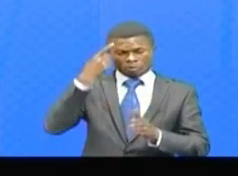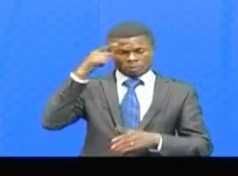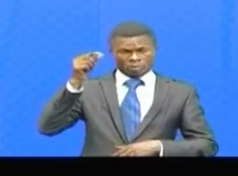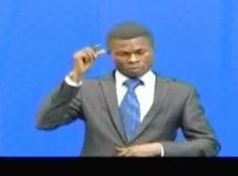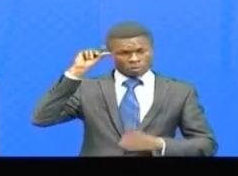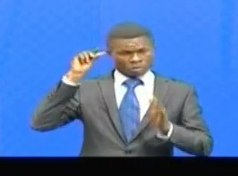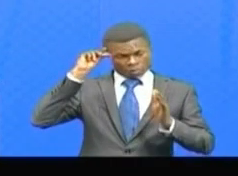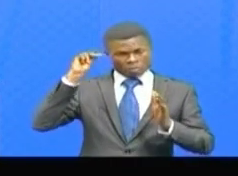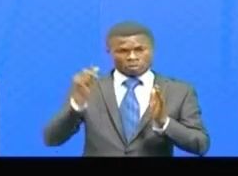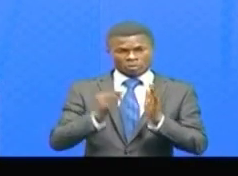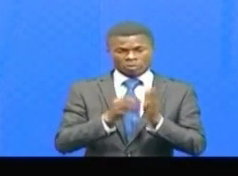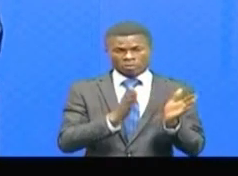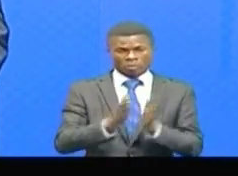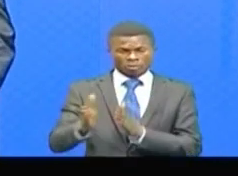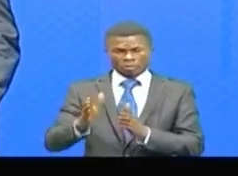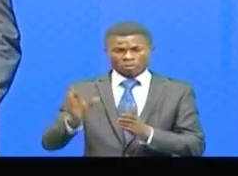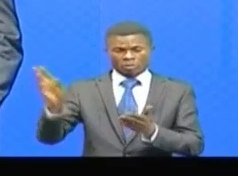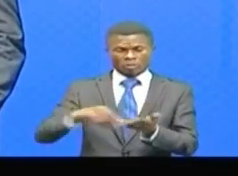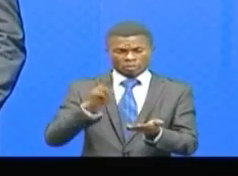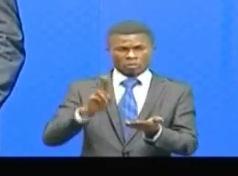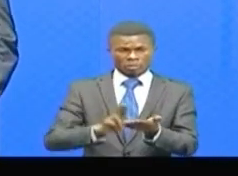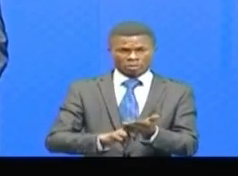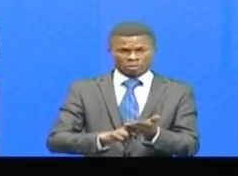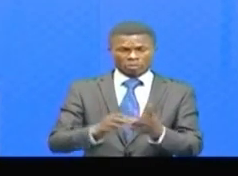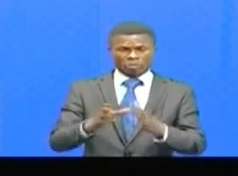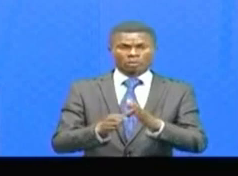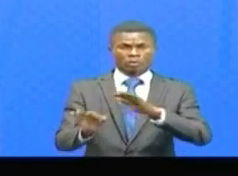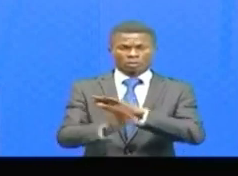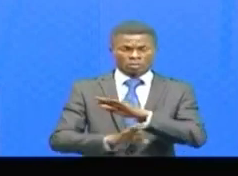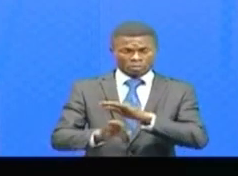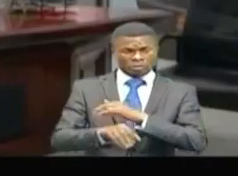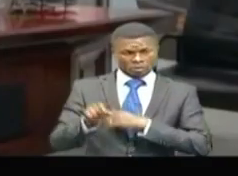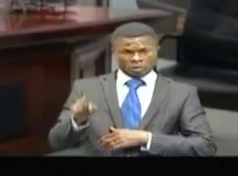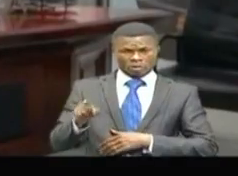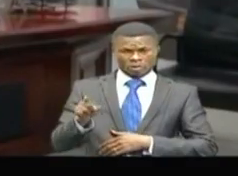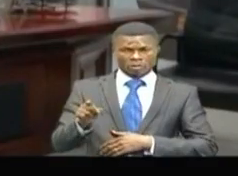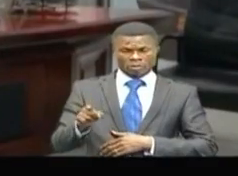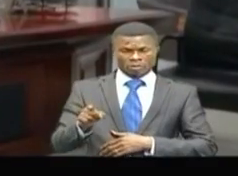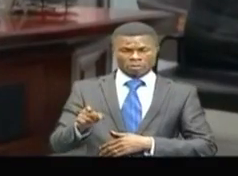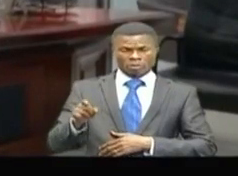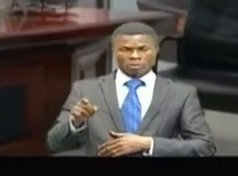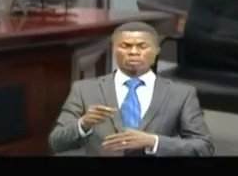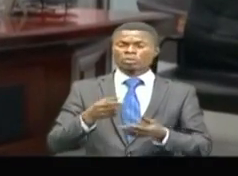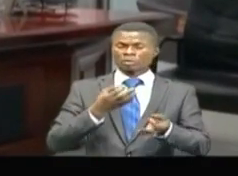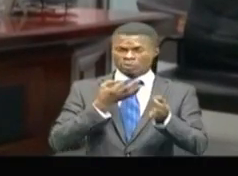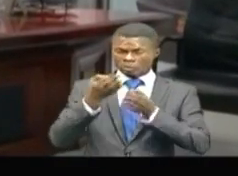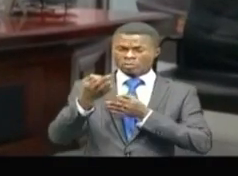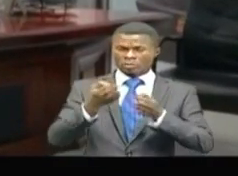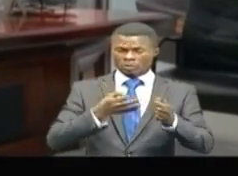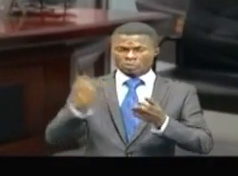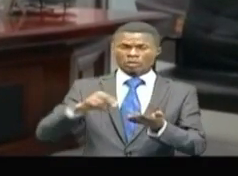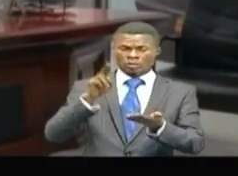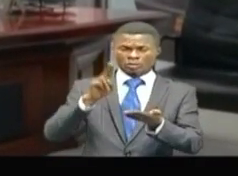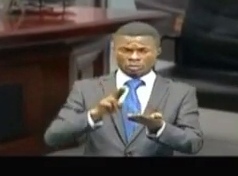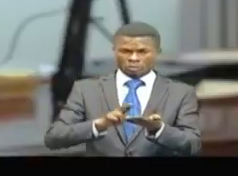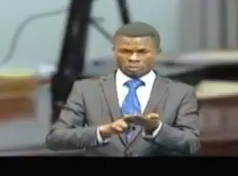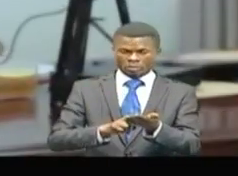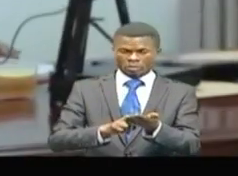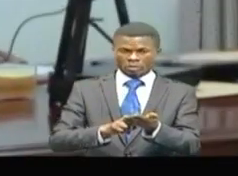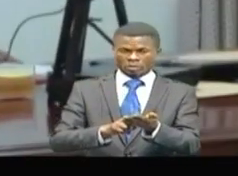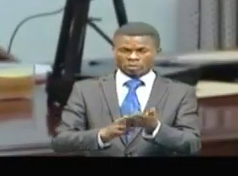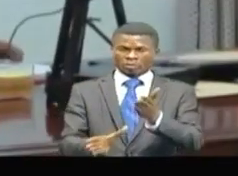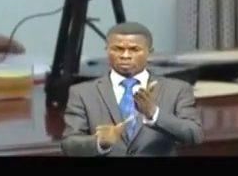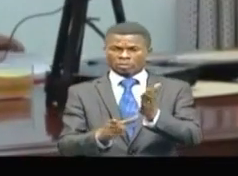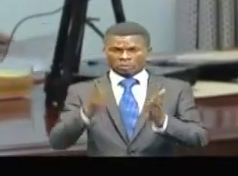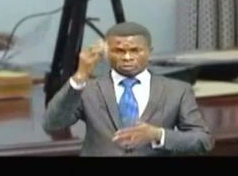pour le gouvernement, il est prévu que l'accord avec la fondation BRIDGEN soit signé par le